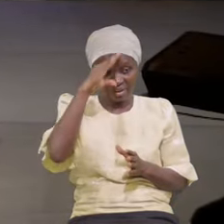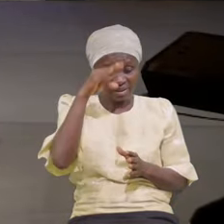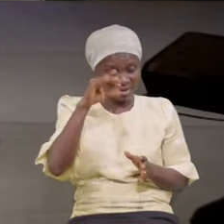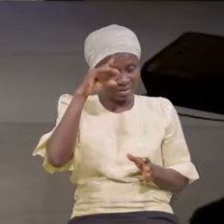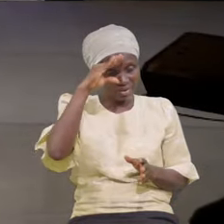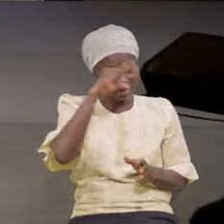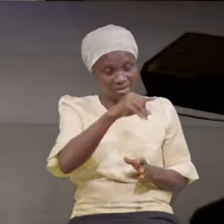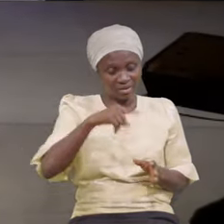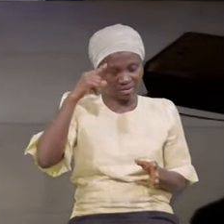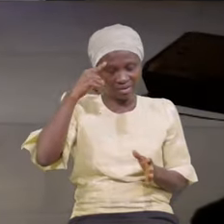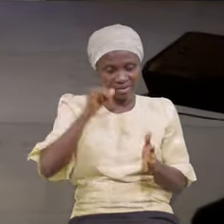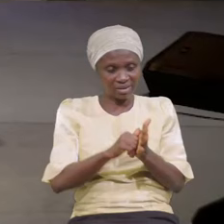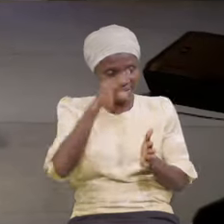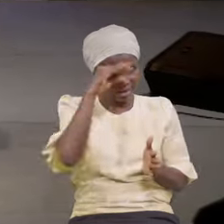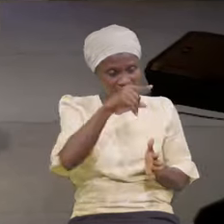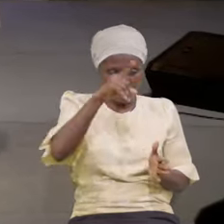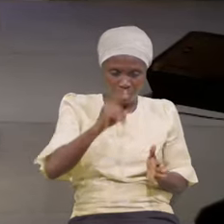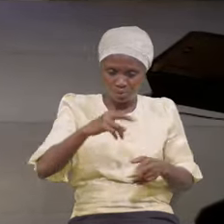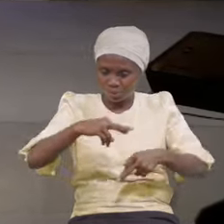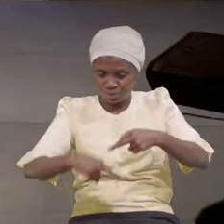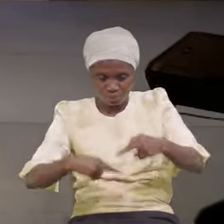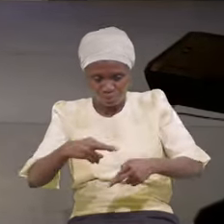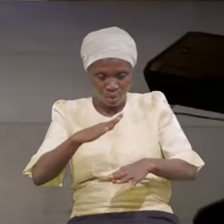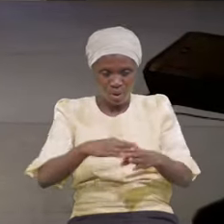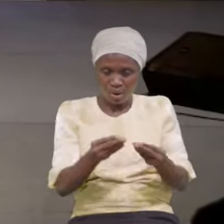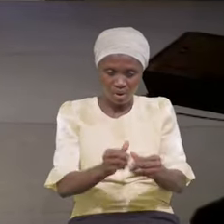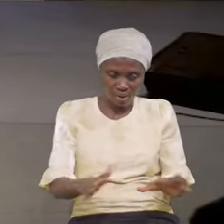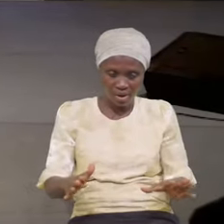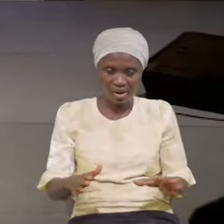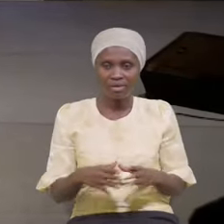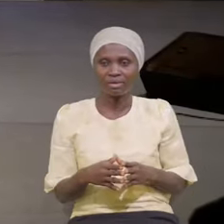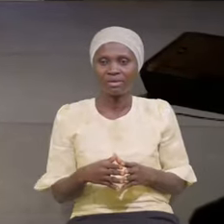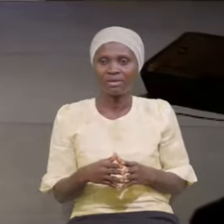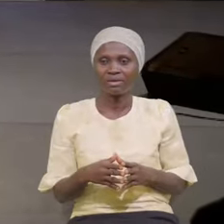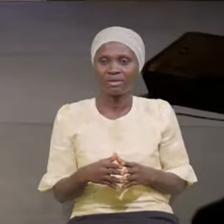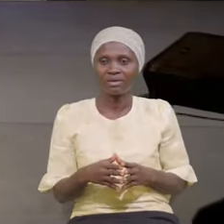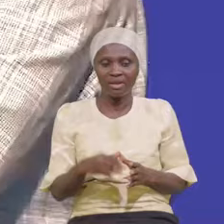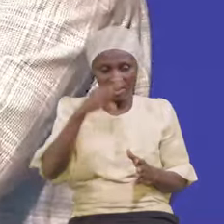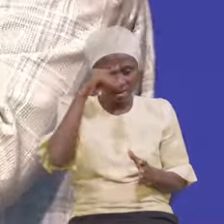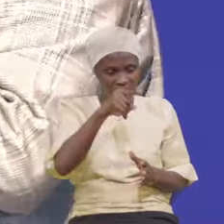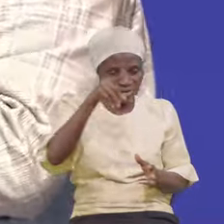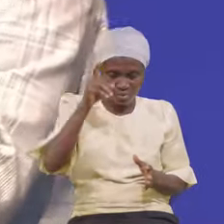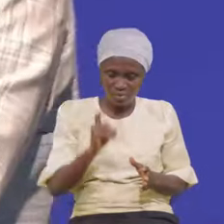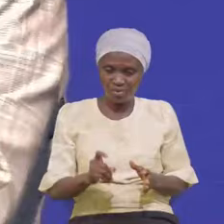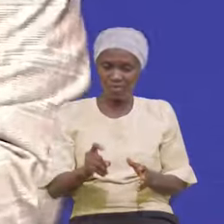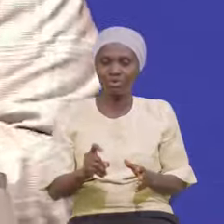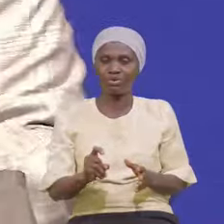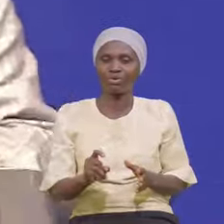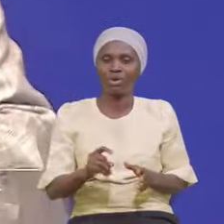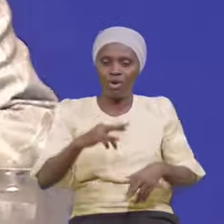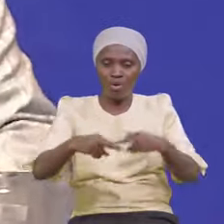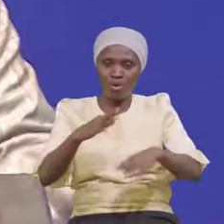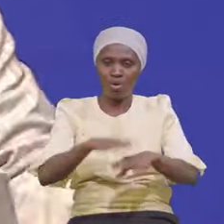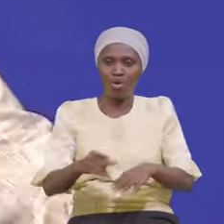to punish himself. అందుకోసం తనకు తాను శిక్షించుకుంటూ నేల మీద పొరలాలి. He must put those pebbles on the ground. లేకపోతే నేల మీద